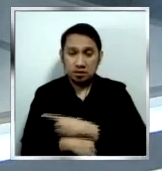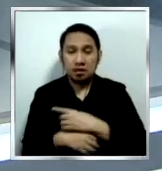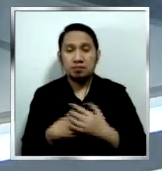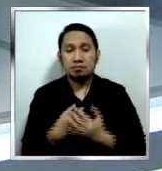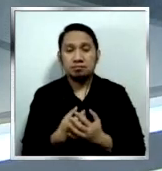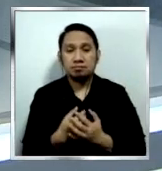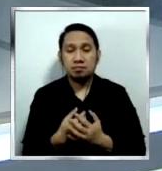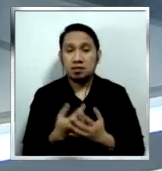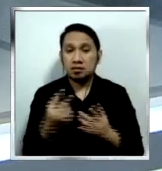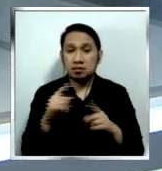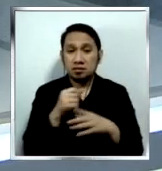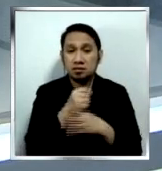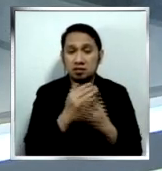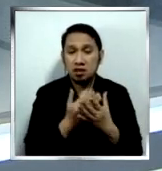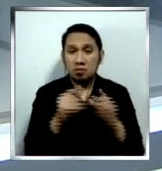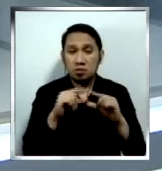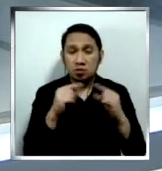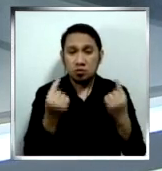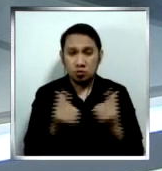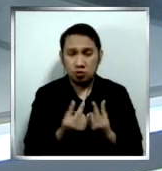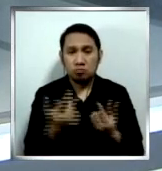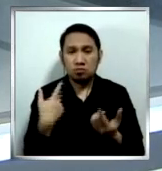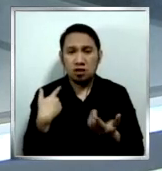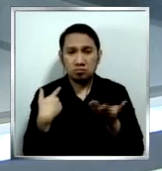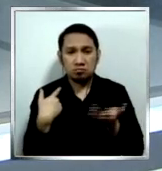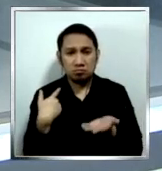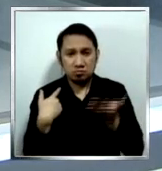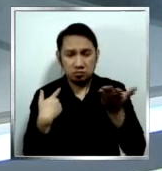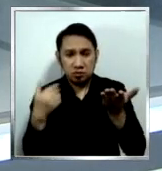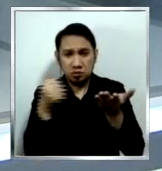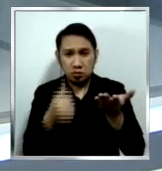ilang grupo at individual ang nagpetisyon sa Korte Suprema